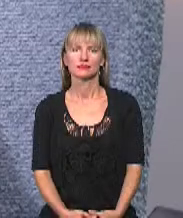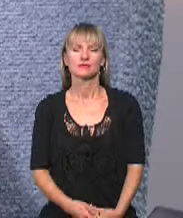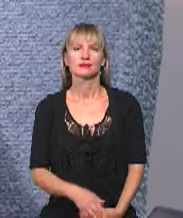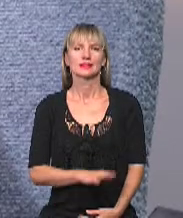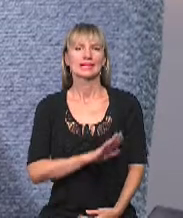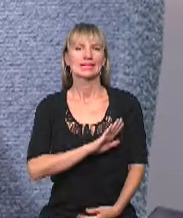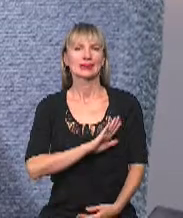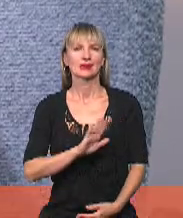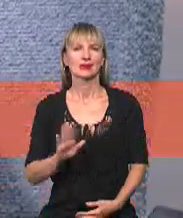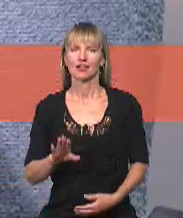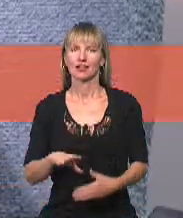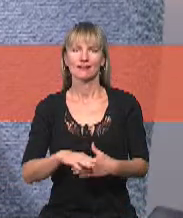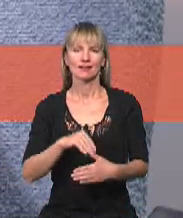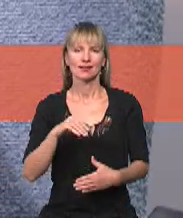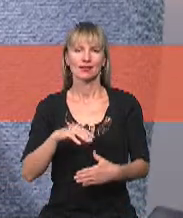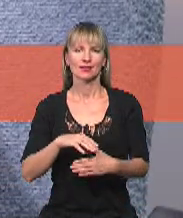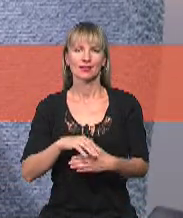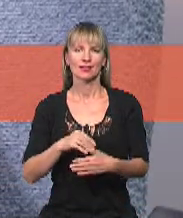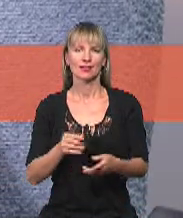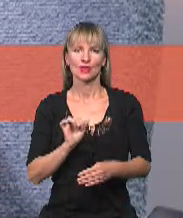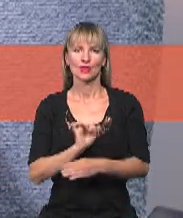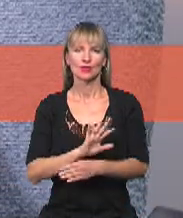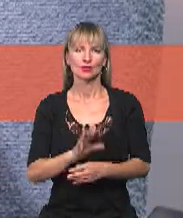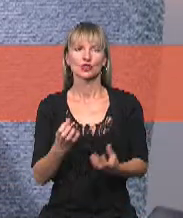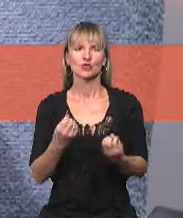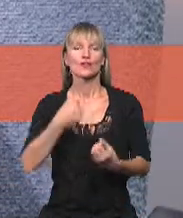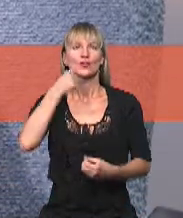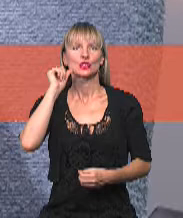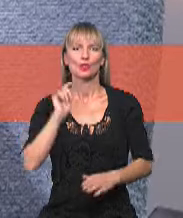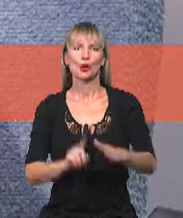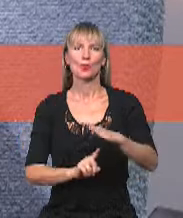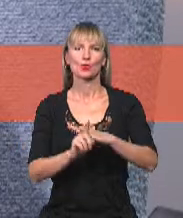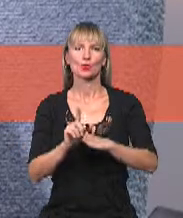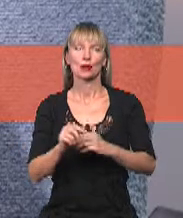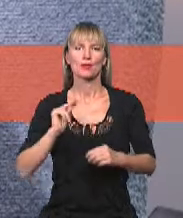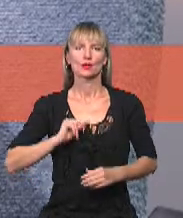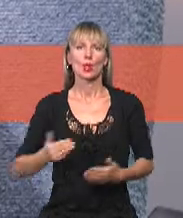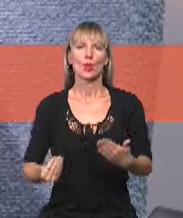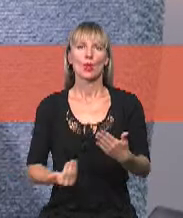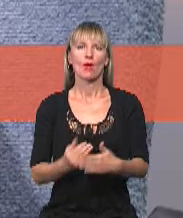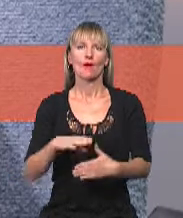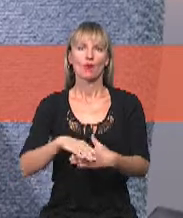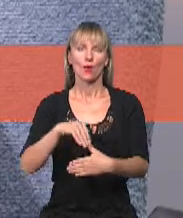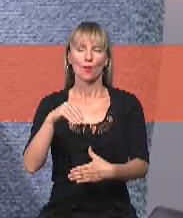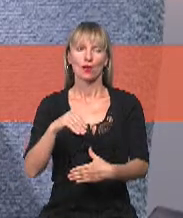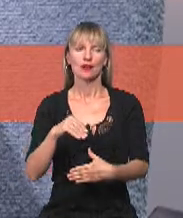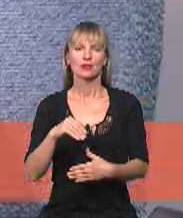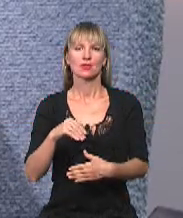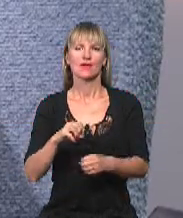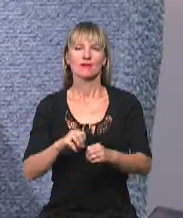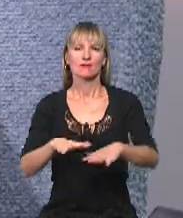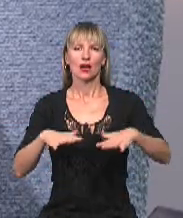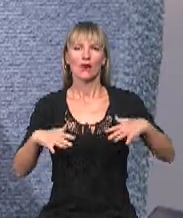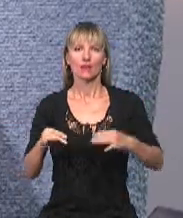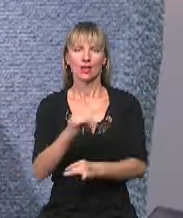Нена вибиралася? Щойно вчора почала працювати новообрана верховна влада. І